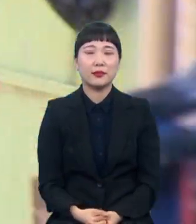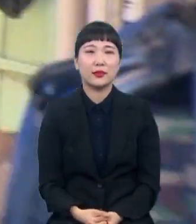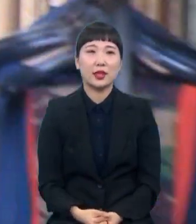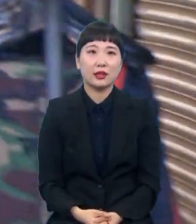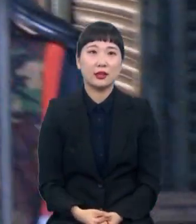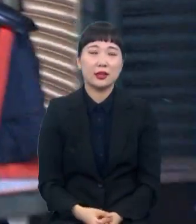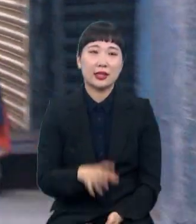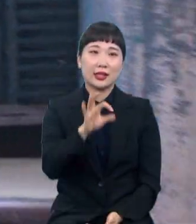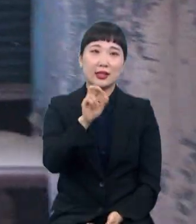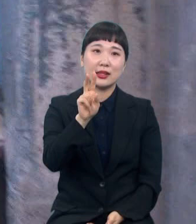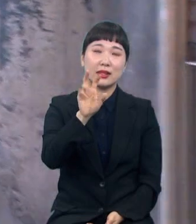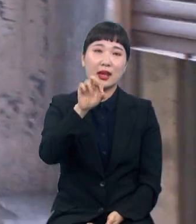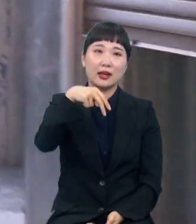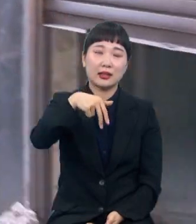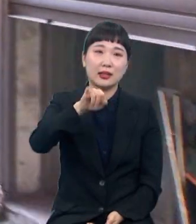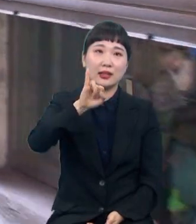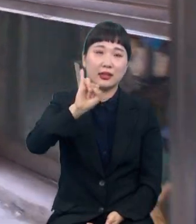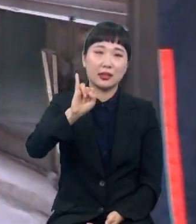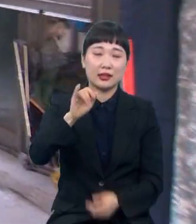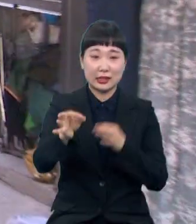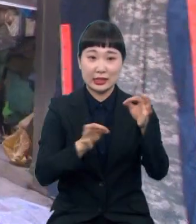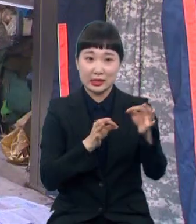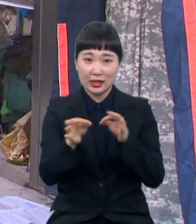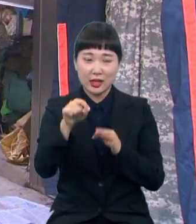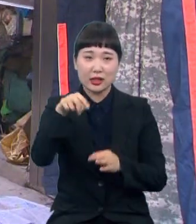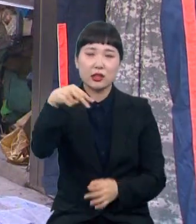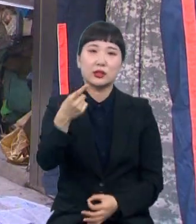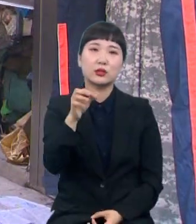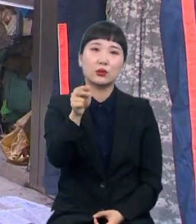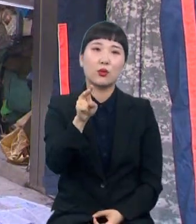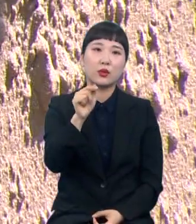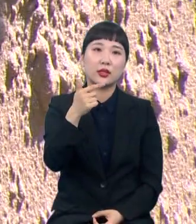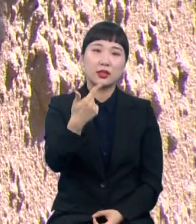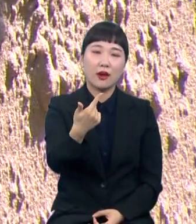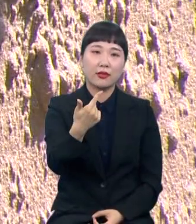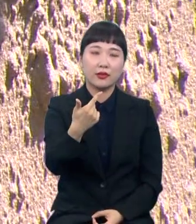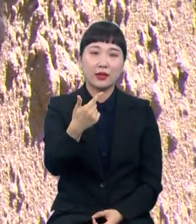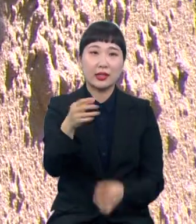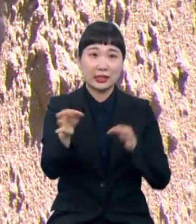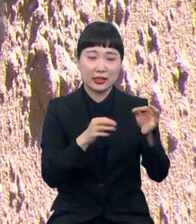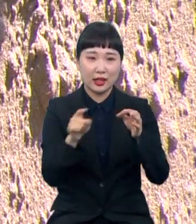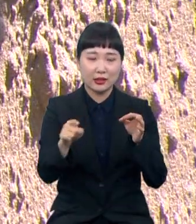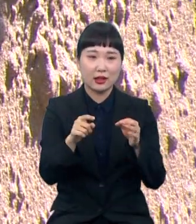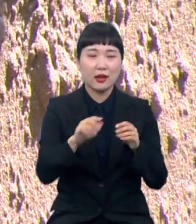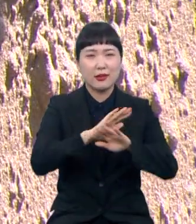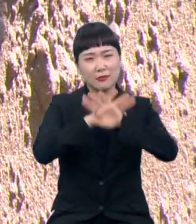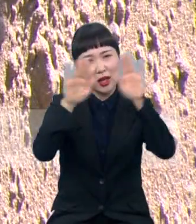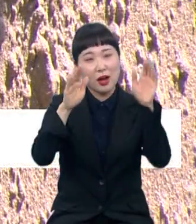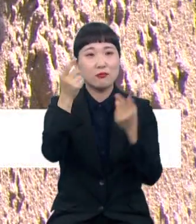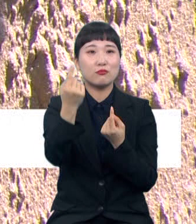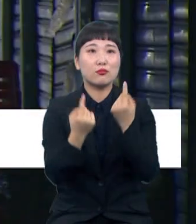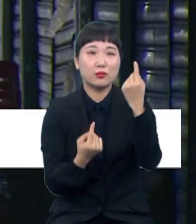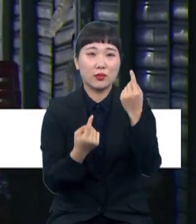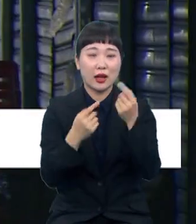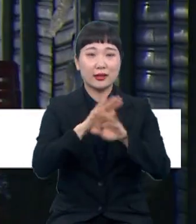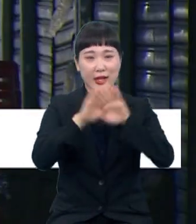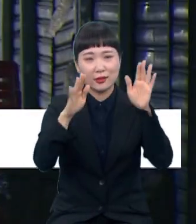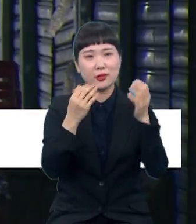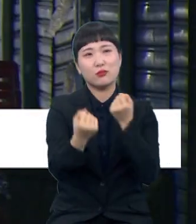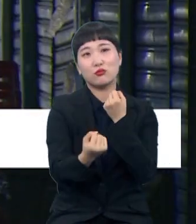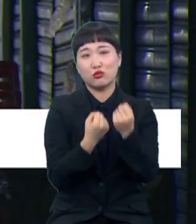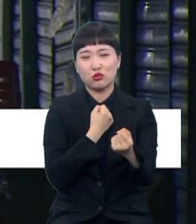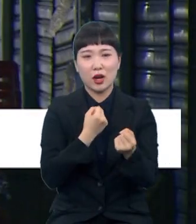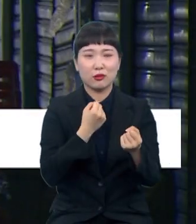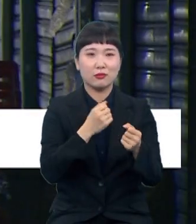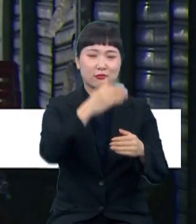이른바 양키시장으로 불리는 동구의 송현자유시장. 대낮인데도 곳곳에 문을 닫은 점포가 더 많고 사람 온 길을 찾아볼